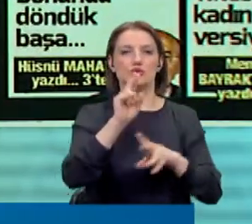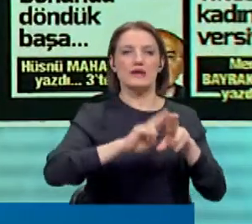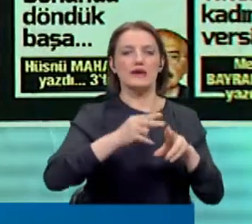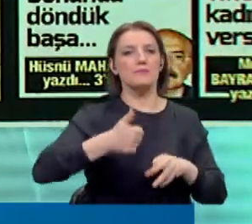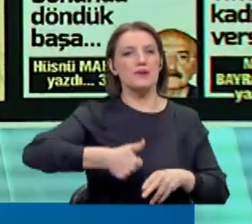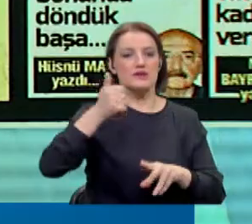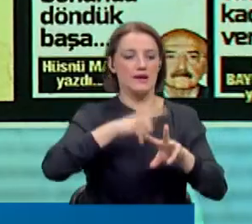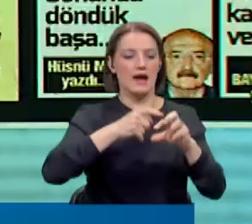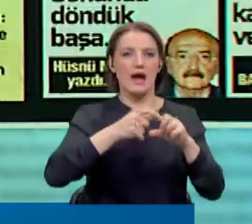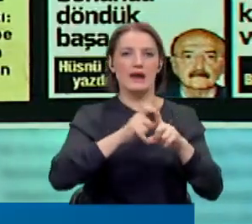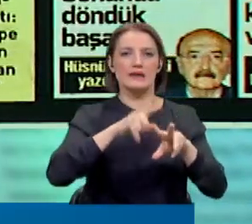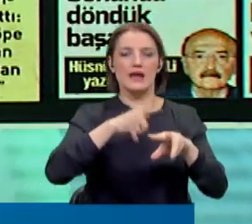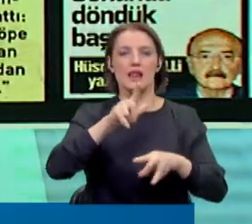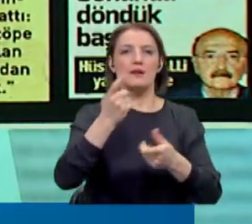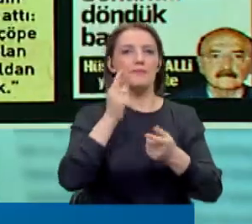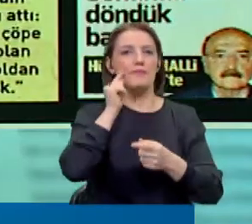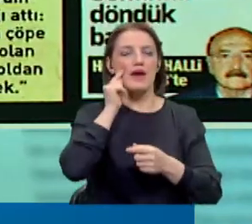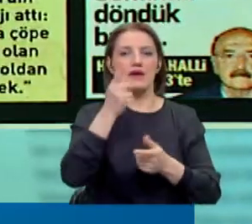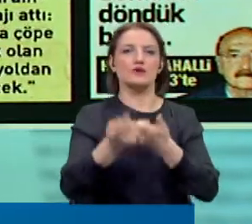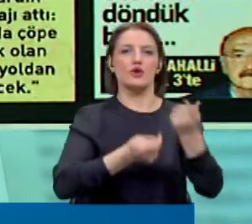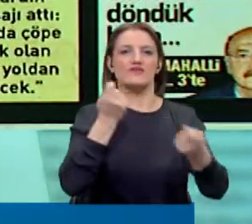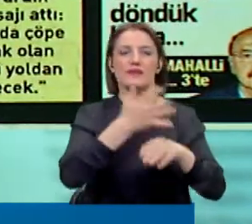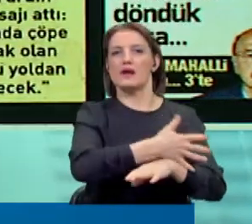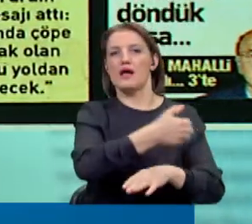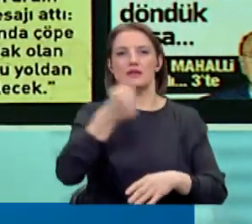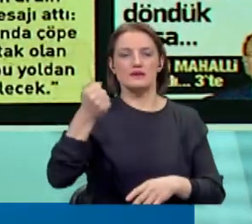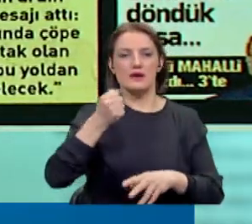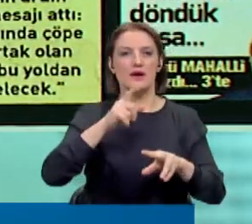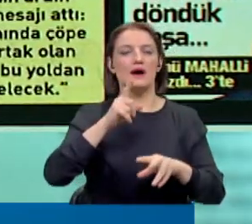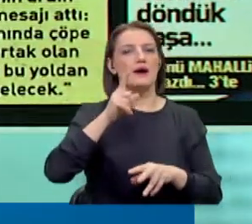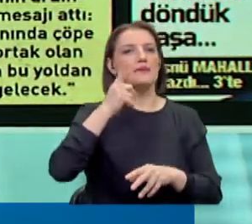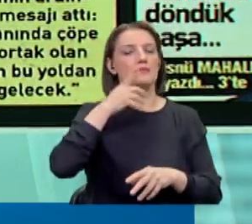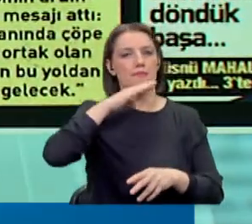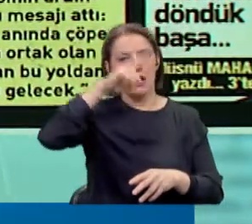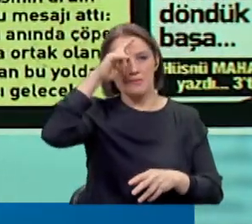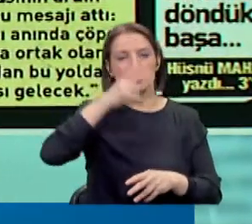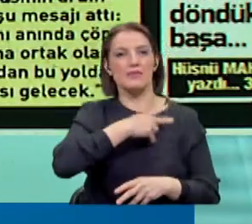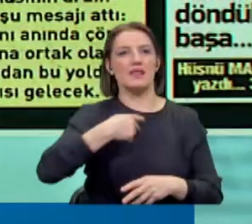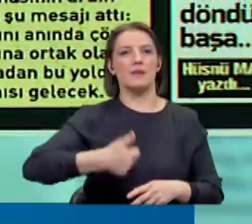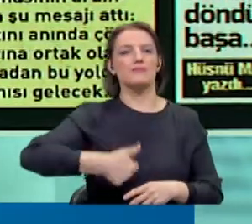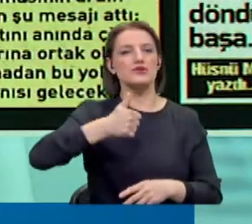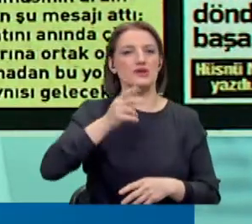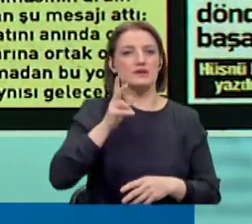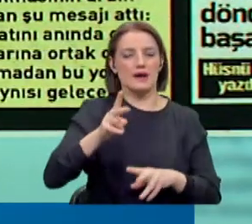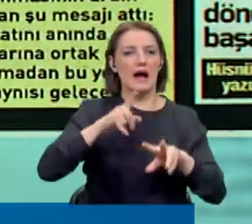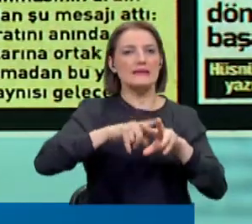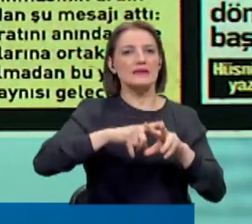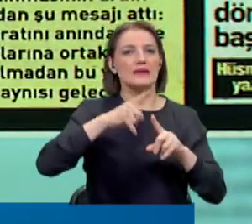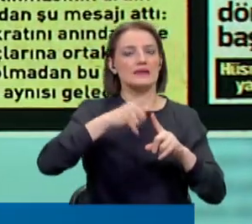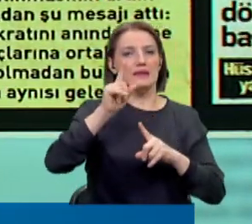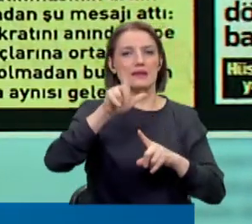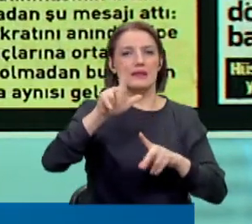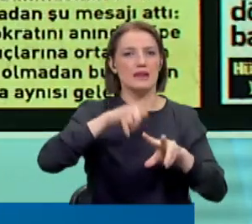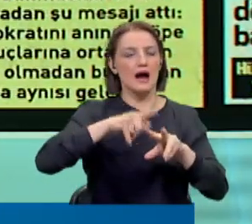Erdal Dinçer görevden alındı yerine AKP'li Bayrampaşa Belediye Başkanı Atilla Aydıner in damadı Erhan Çetin köye getirildi